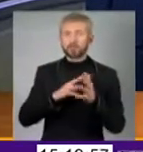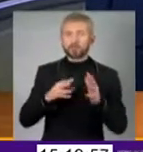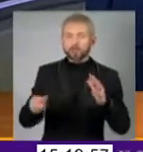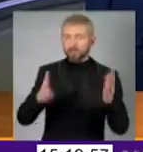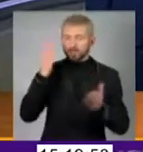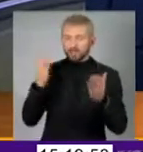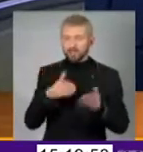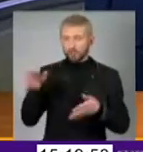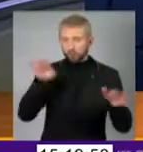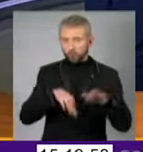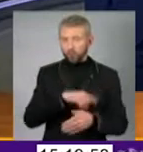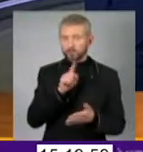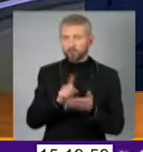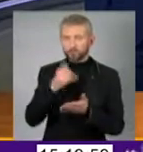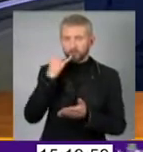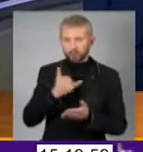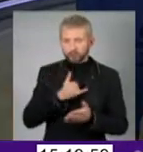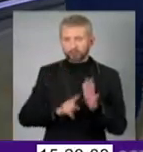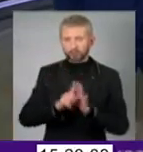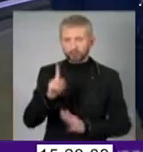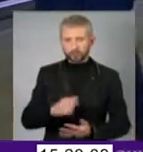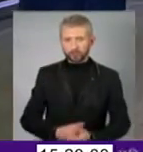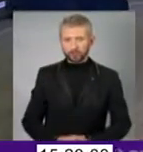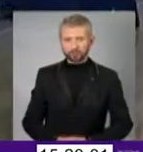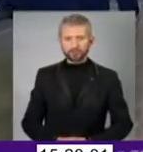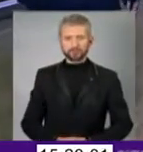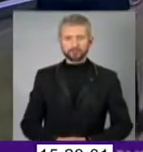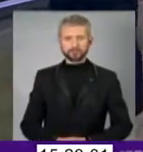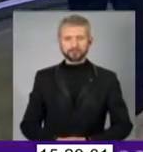гори, обов'язково долучайтеся, ми розпочнемо.